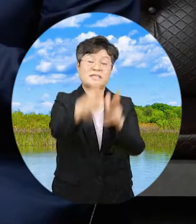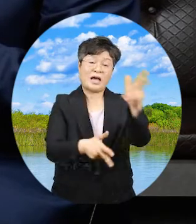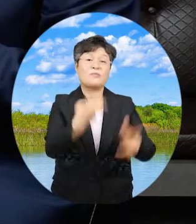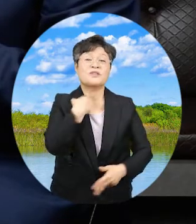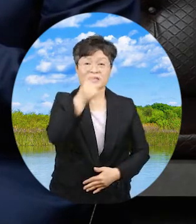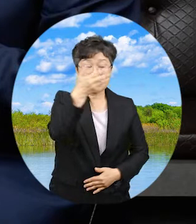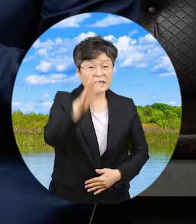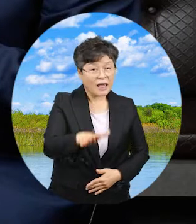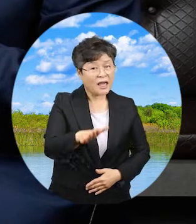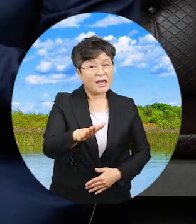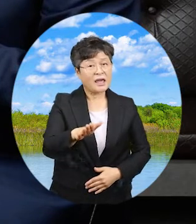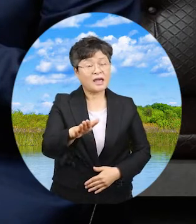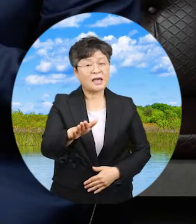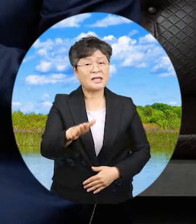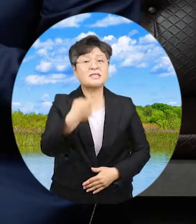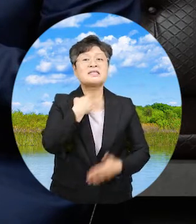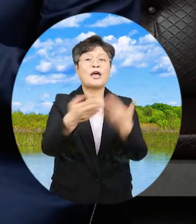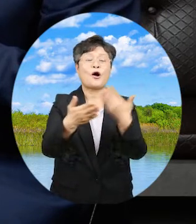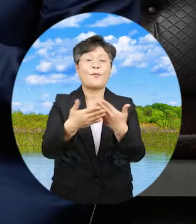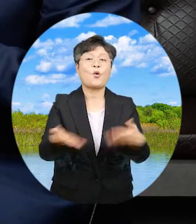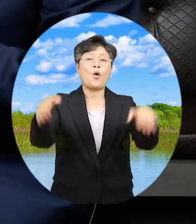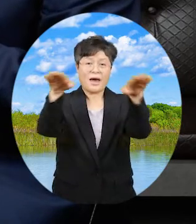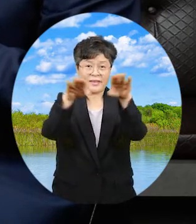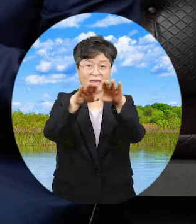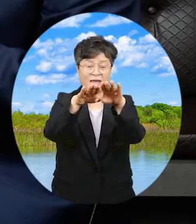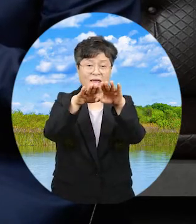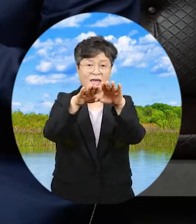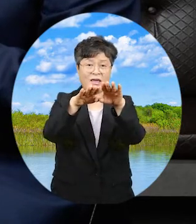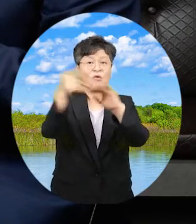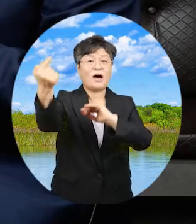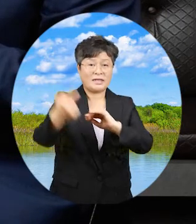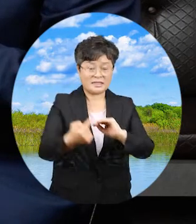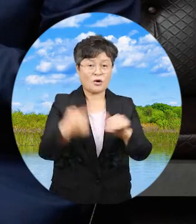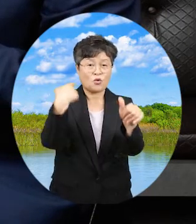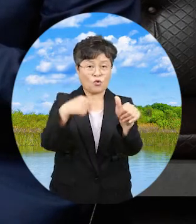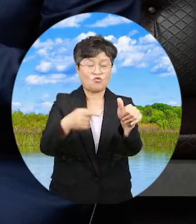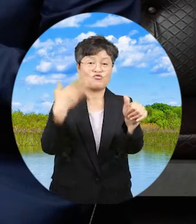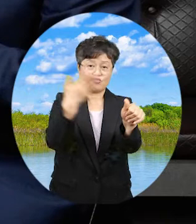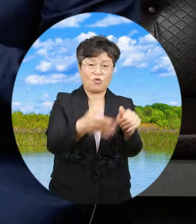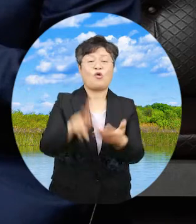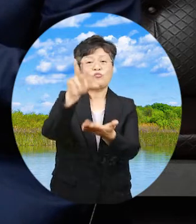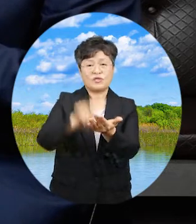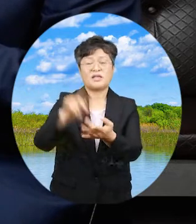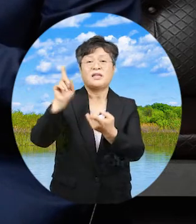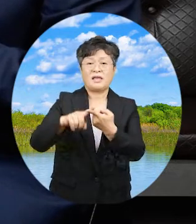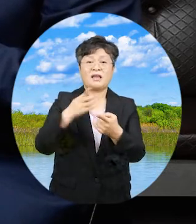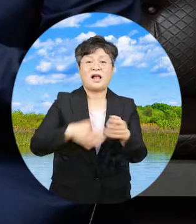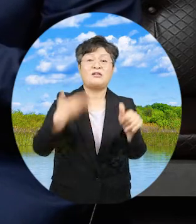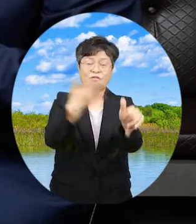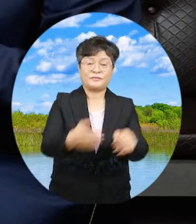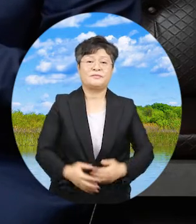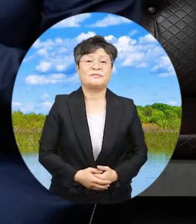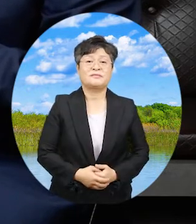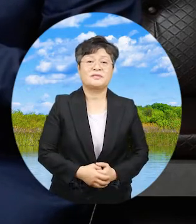단체가 생기는 거고. 그래서 저는 하천 유역 내에 있는 기업, 시민단체, 또 주민들 이런 사람들이